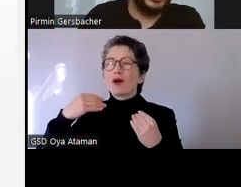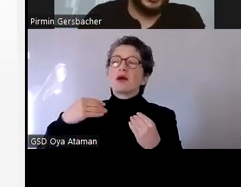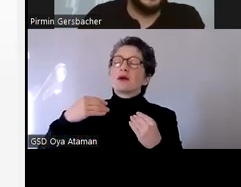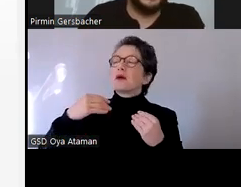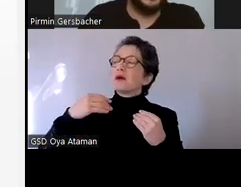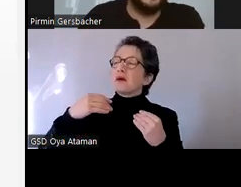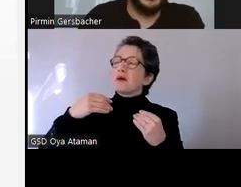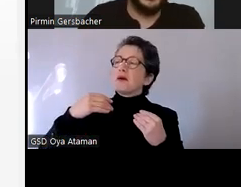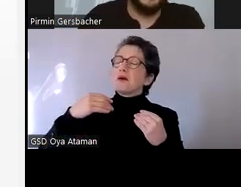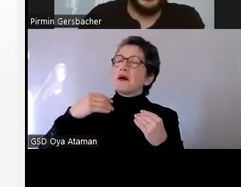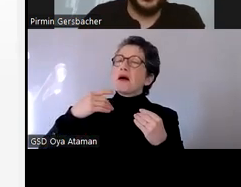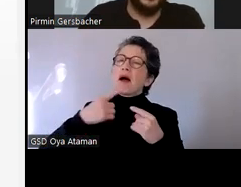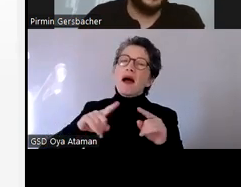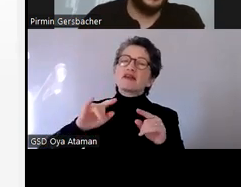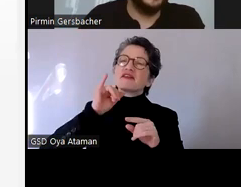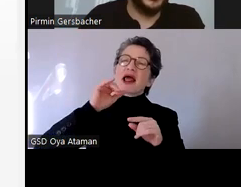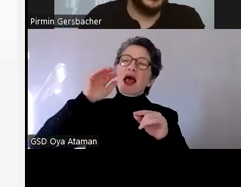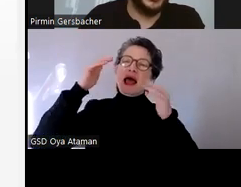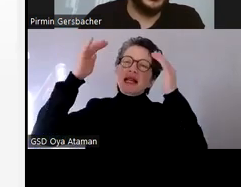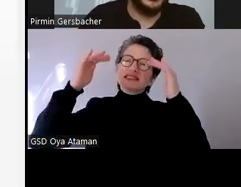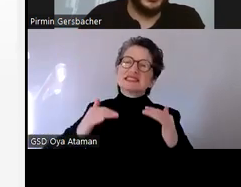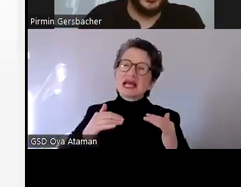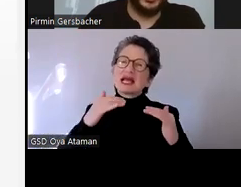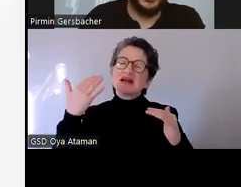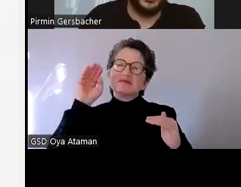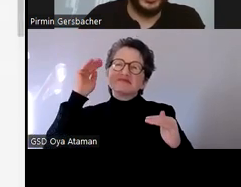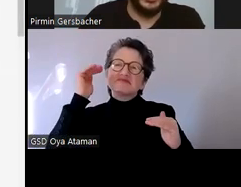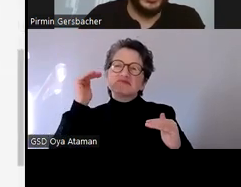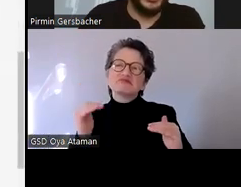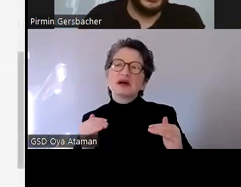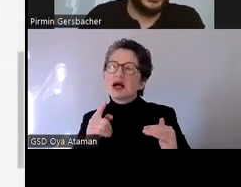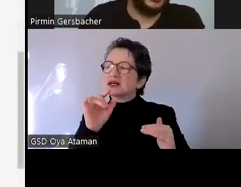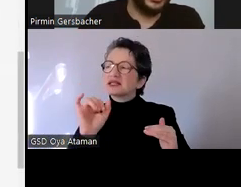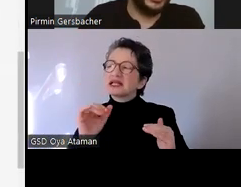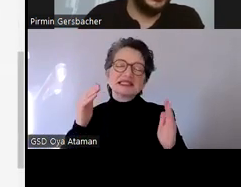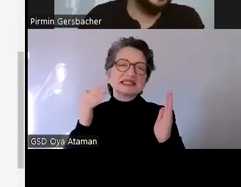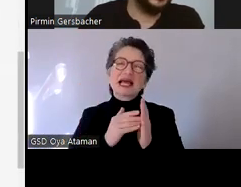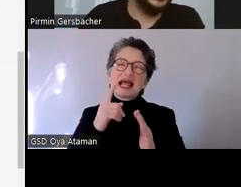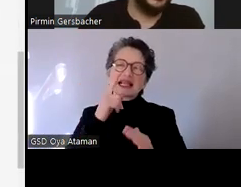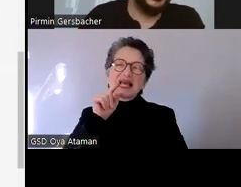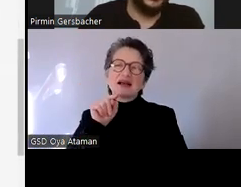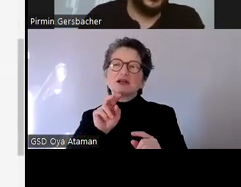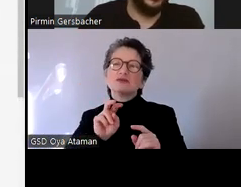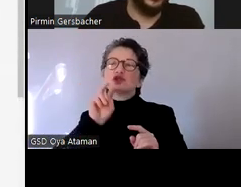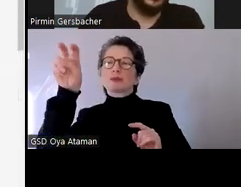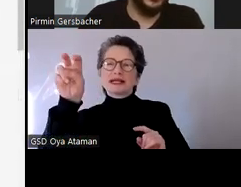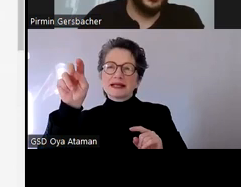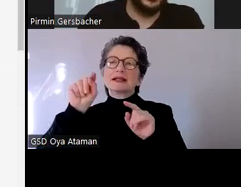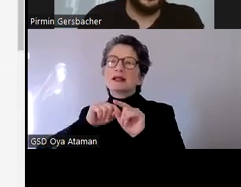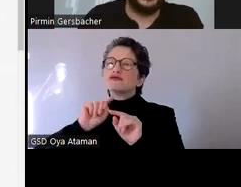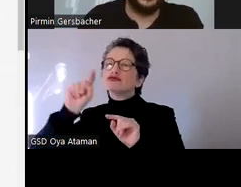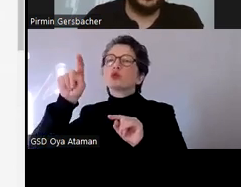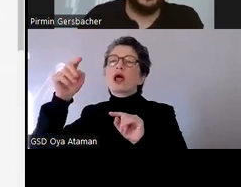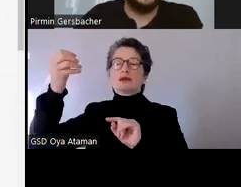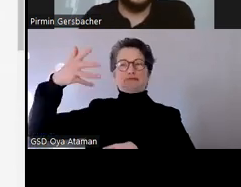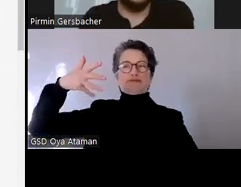es wird aufgelistet, wo die Fehler auftreten auf der Webseite. Das heißt, man kann sogar direkt zu der Stelle hinspringen, dann wird es hervorgehoben und